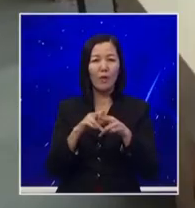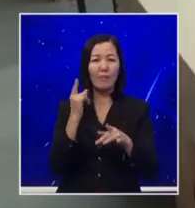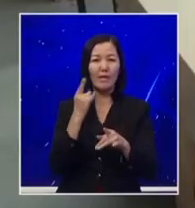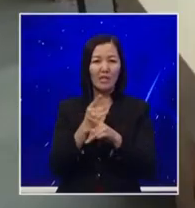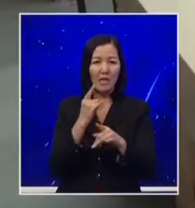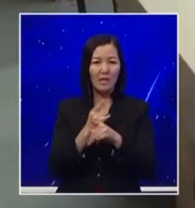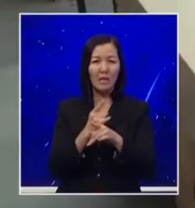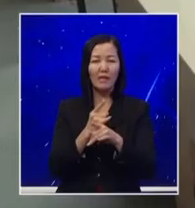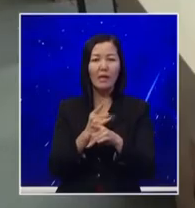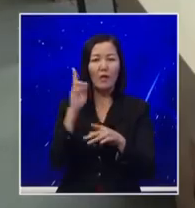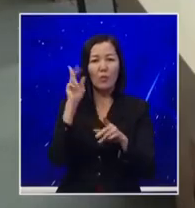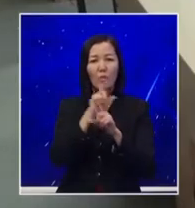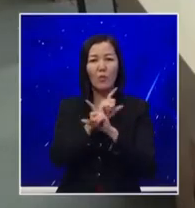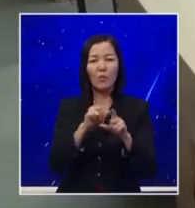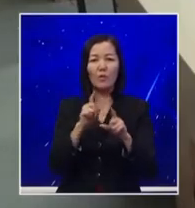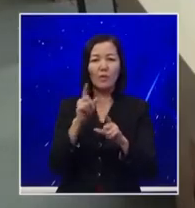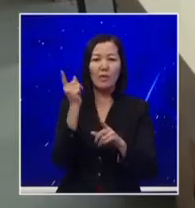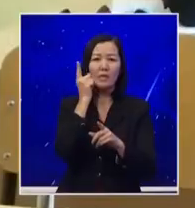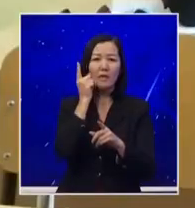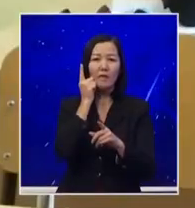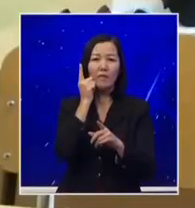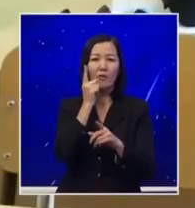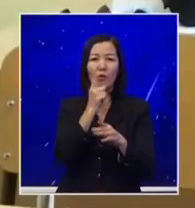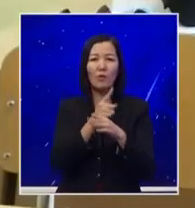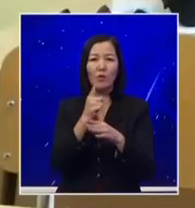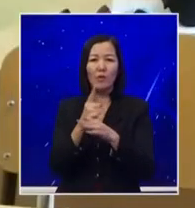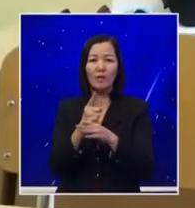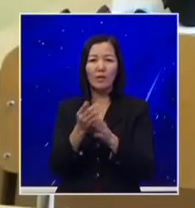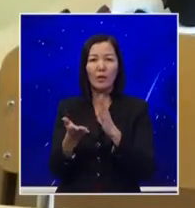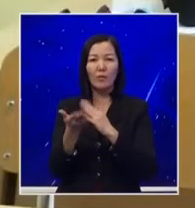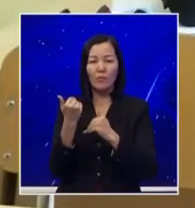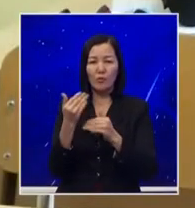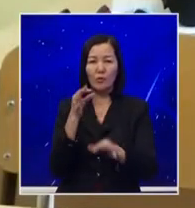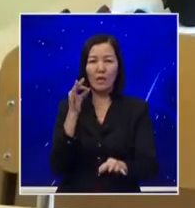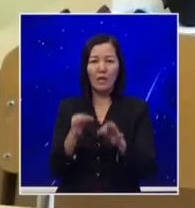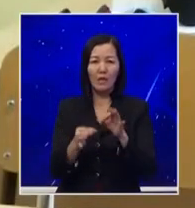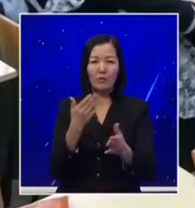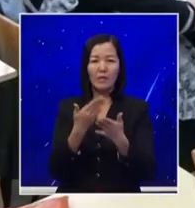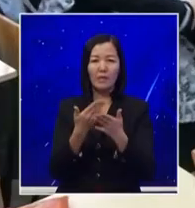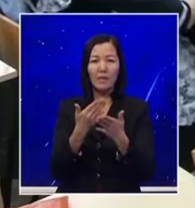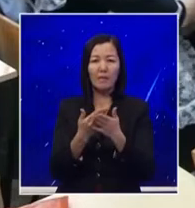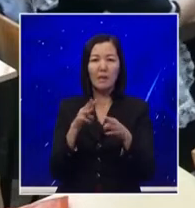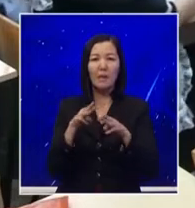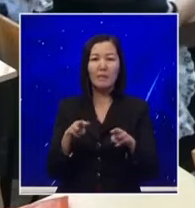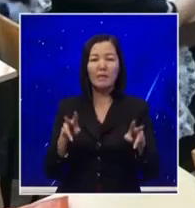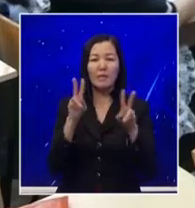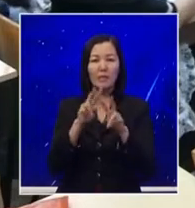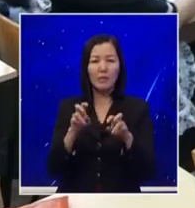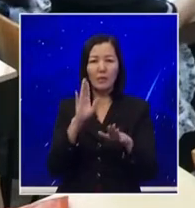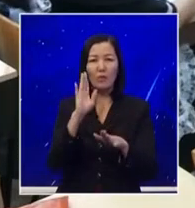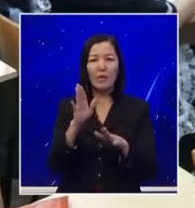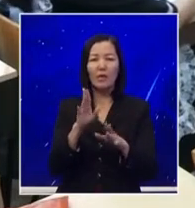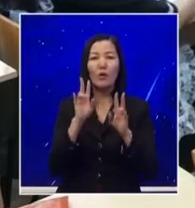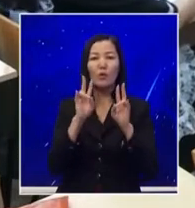жалған. Оның сөзінше оқу орында смартфонды әкелуге қойылатын мәміле бұрыннан бері талқылауда. Дегенмен мұны министрлік зерттеуге